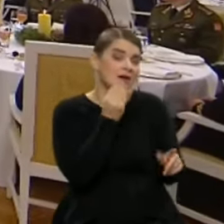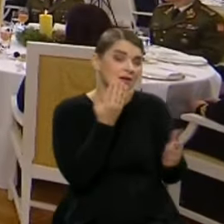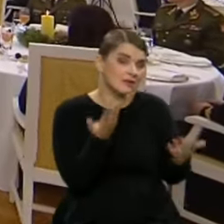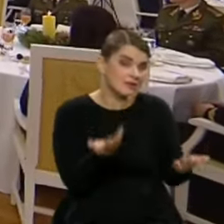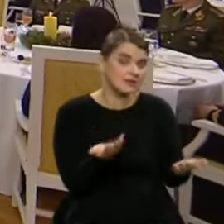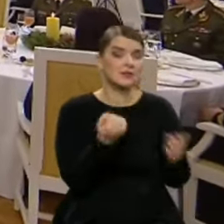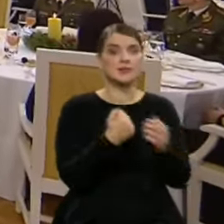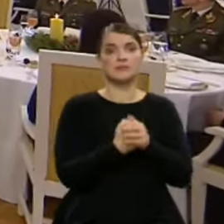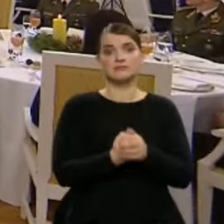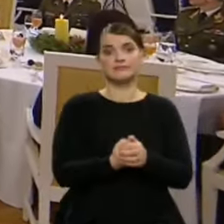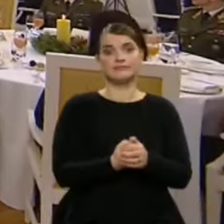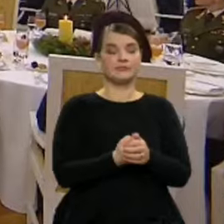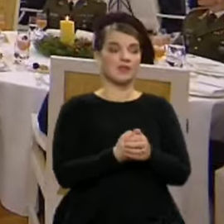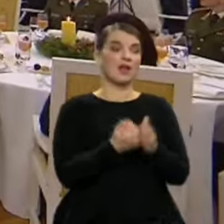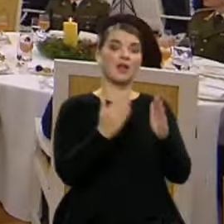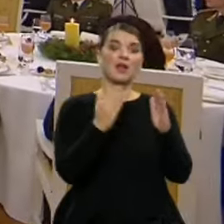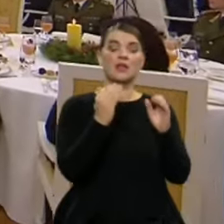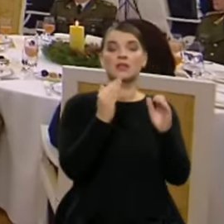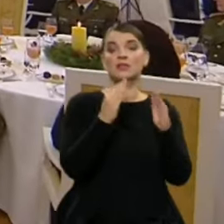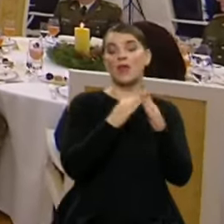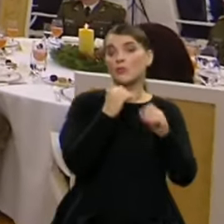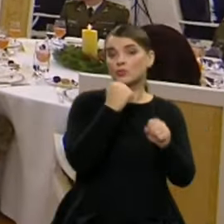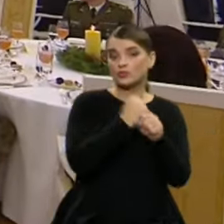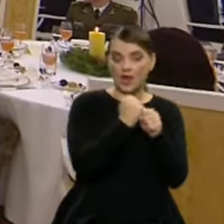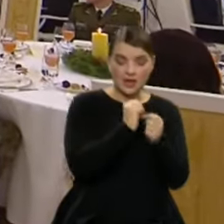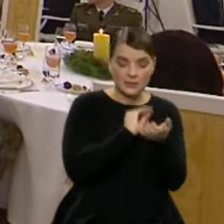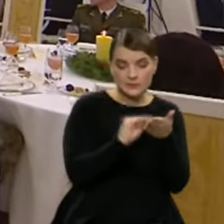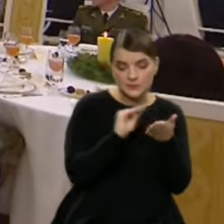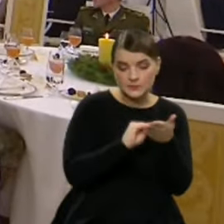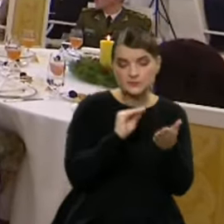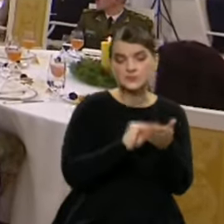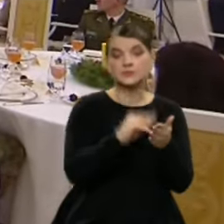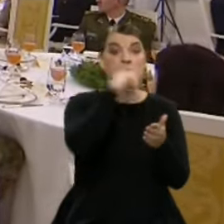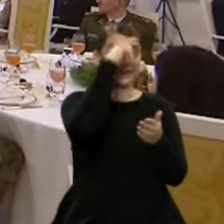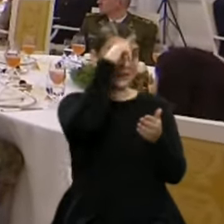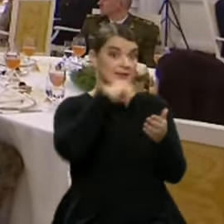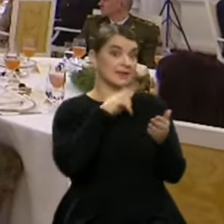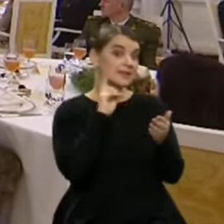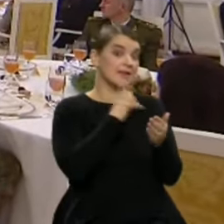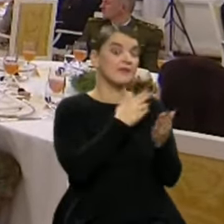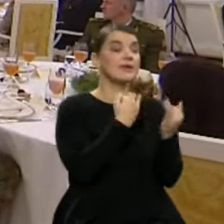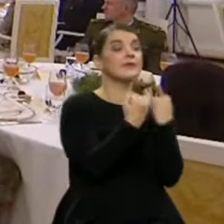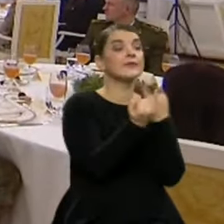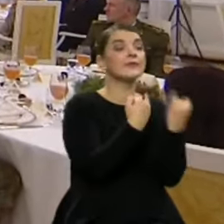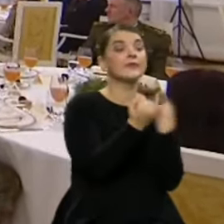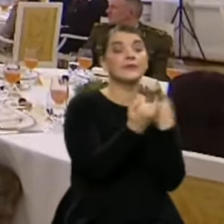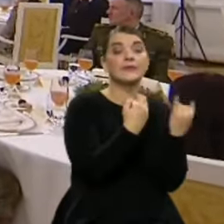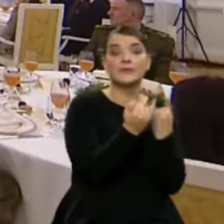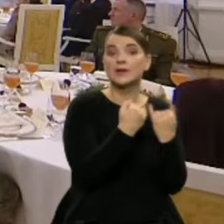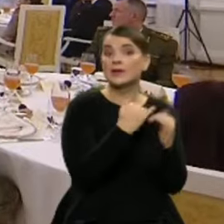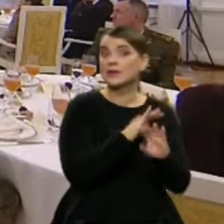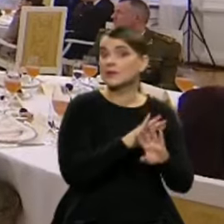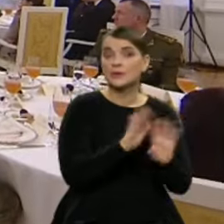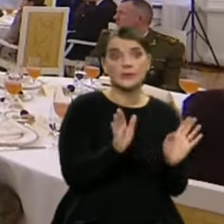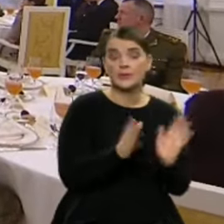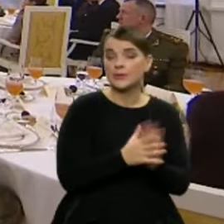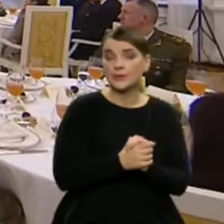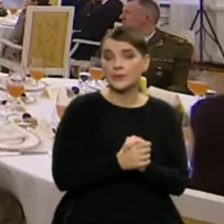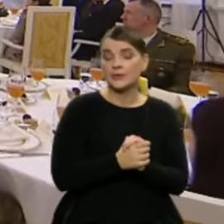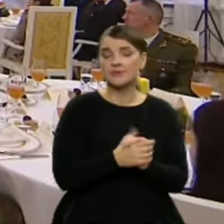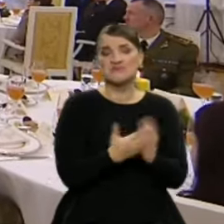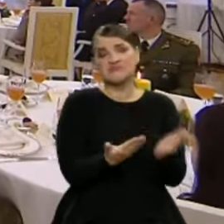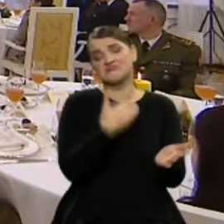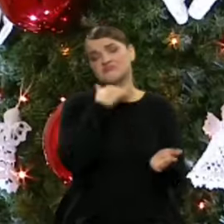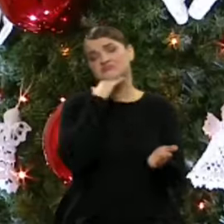grįždavau paruošti pamokas, pasikalbėti su tėvais Ir visa tai, kas ten buvo, man atrodo,